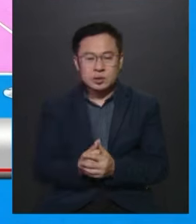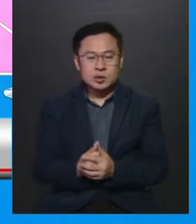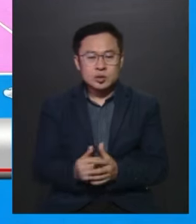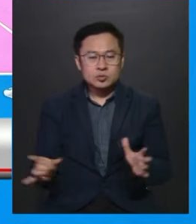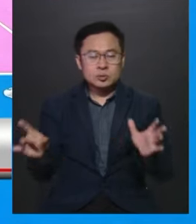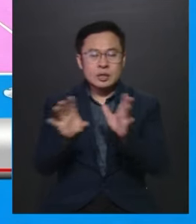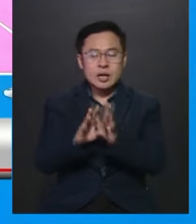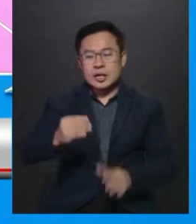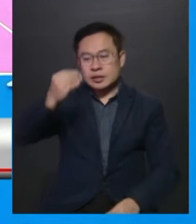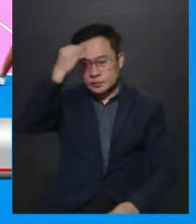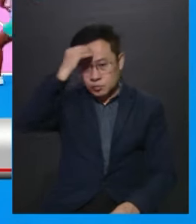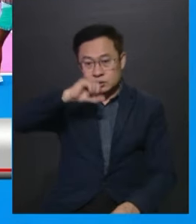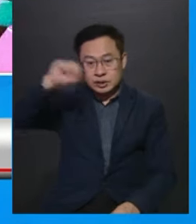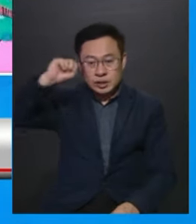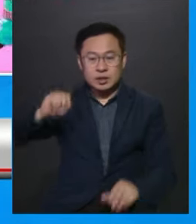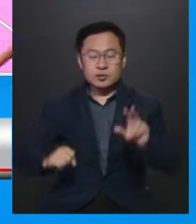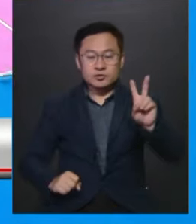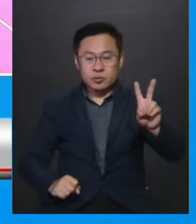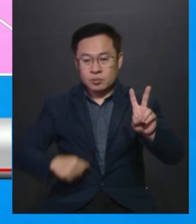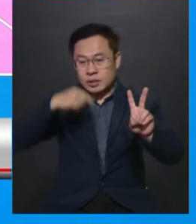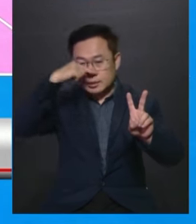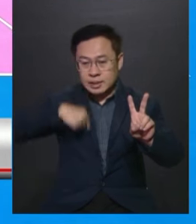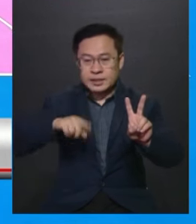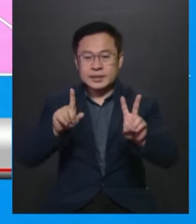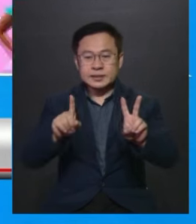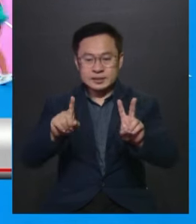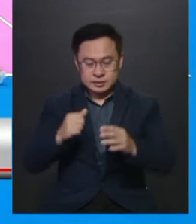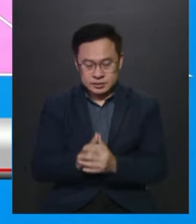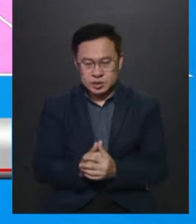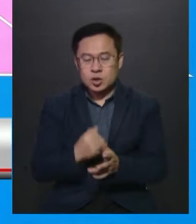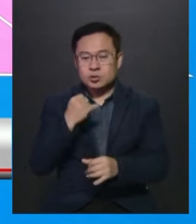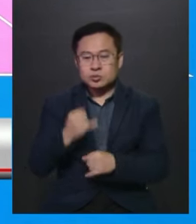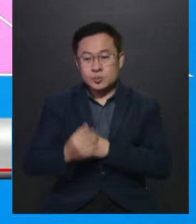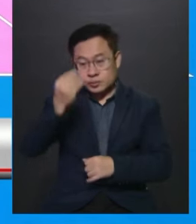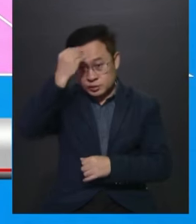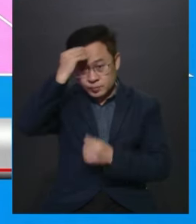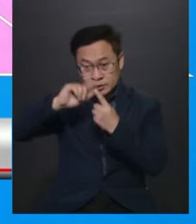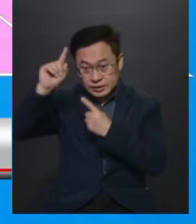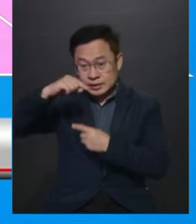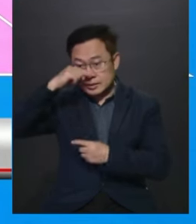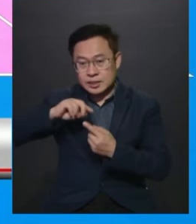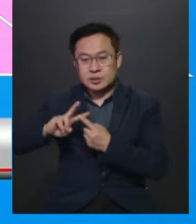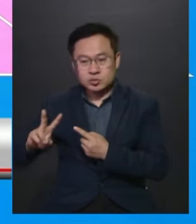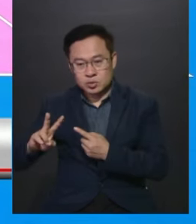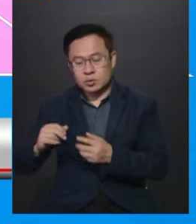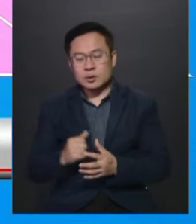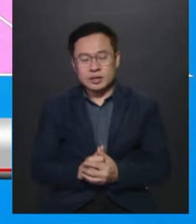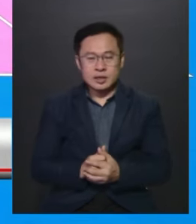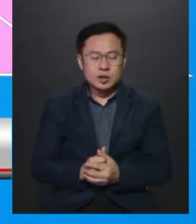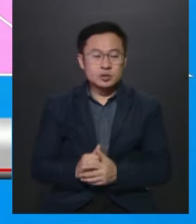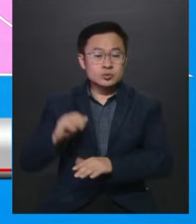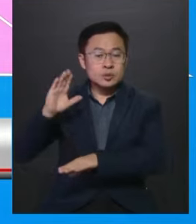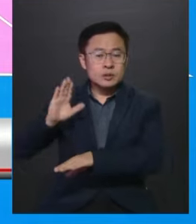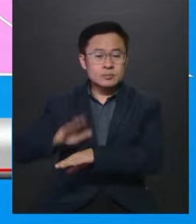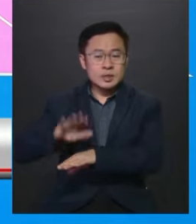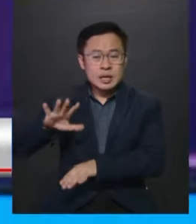อีฟก็แพ้ไปครับ1-2เซตสกอร์3-6 6-1และ1-6นะครับส่วนเนตพันนินโควาพิทักษ์เทศครับมือ5ของราย